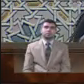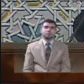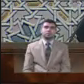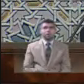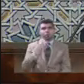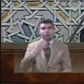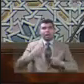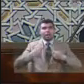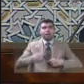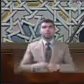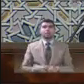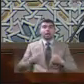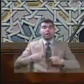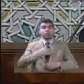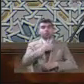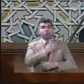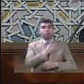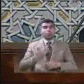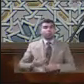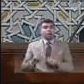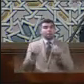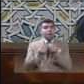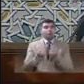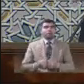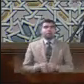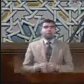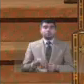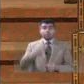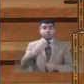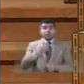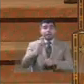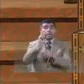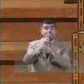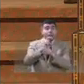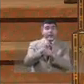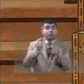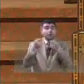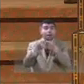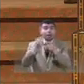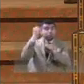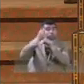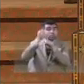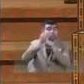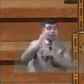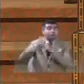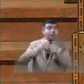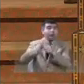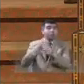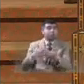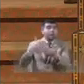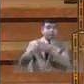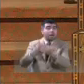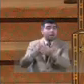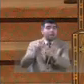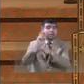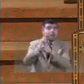شكرا سيد الرئيس. سيد رئيس الحكومة، على مستوى المديونية أنجزت الحكومة أرقاما قياسية في السنوات الأخيرة، فقد بلغت المبالغ